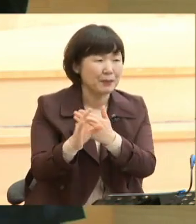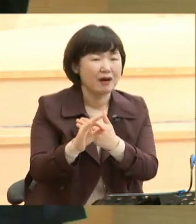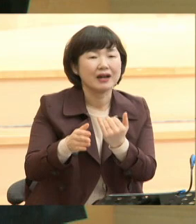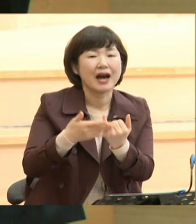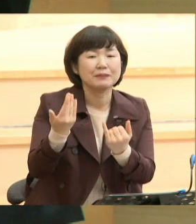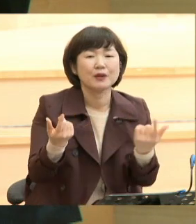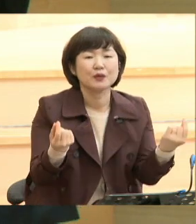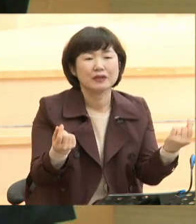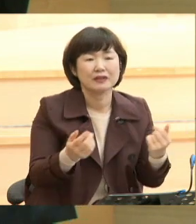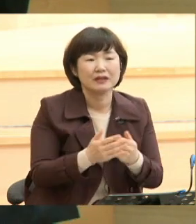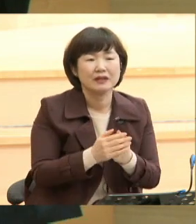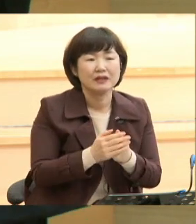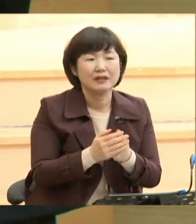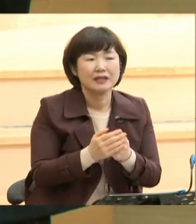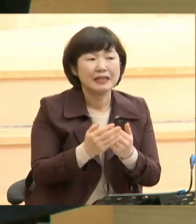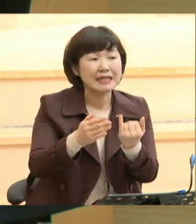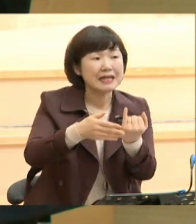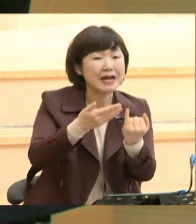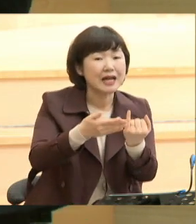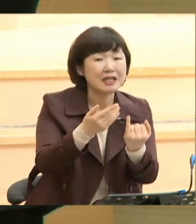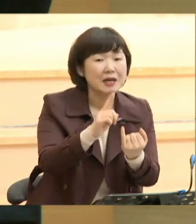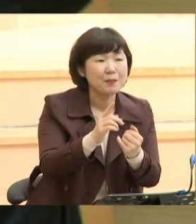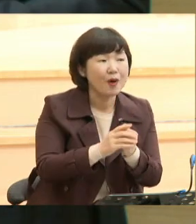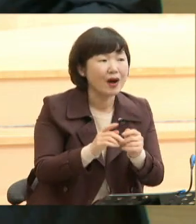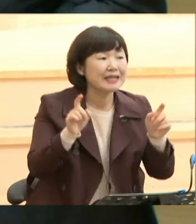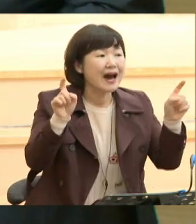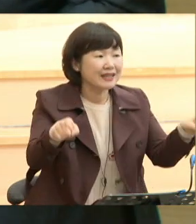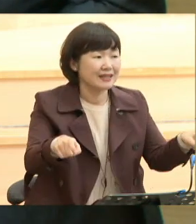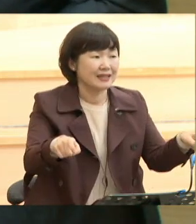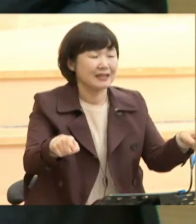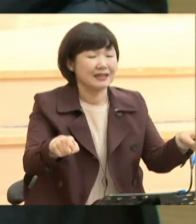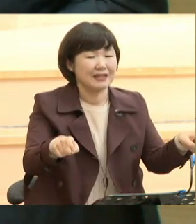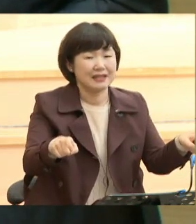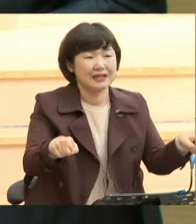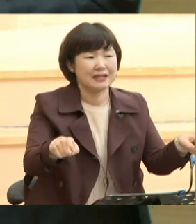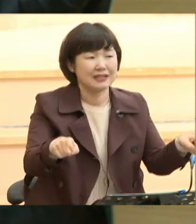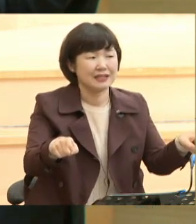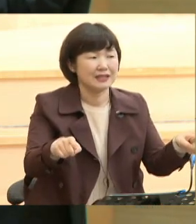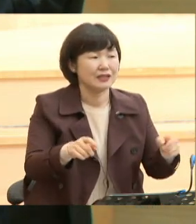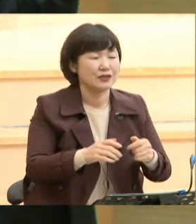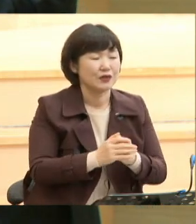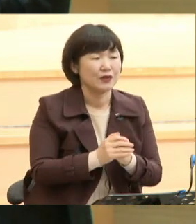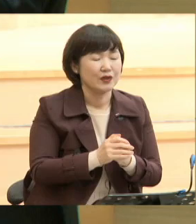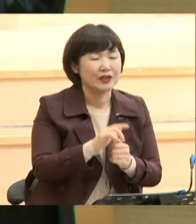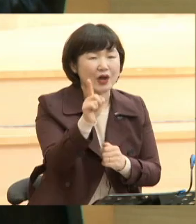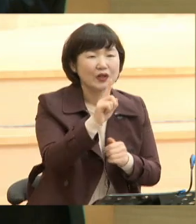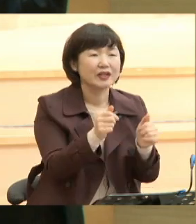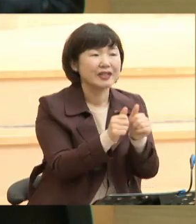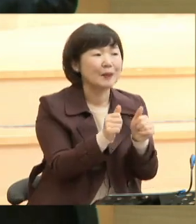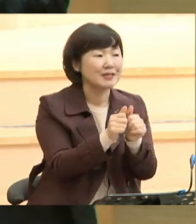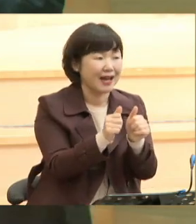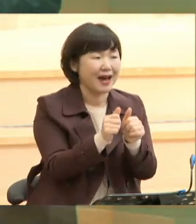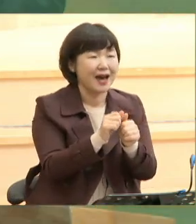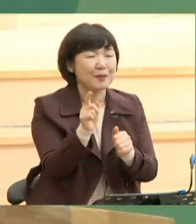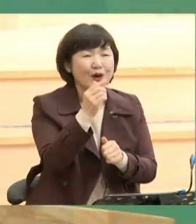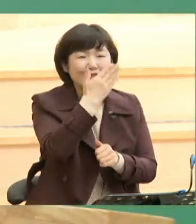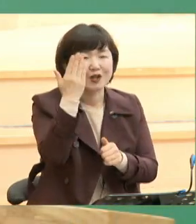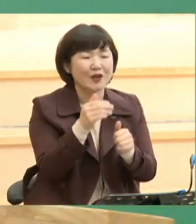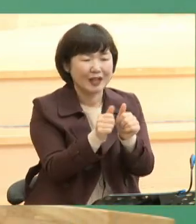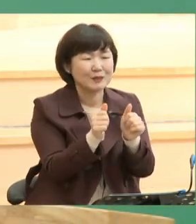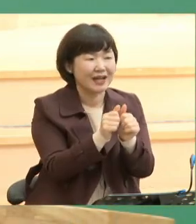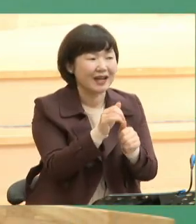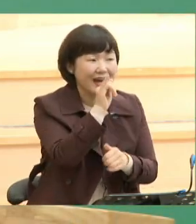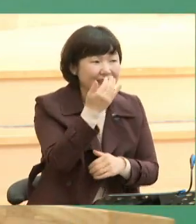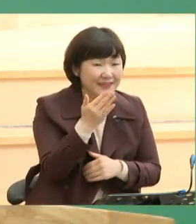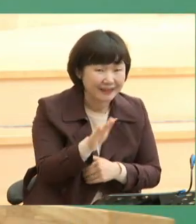간음을 언제나 이중 적일 때 가늠이 라고 말합니다 여러분 한 사내가 있어요 우리 남자 청년이 있습니다 어떤